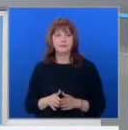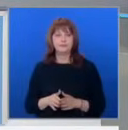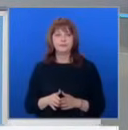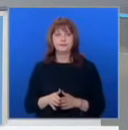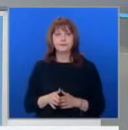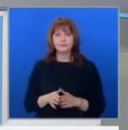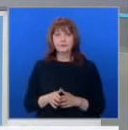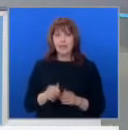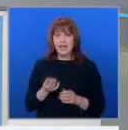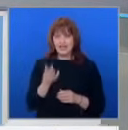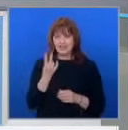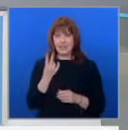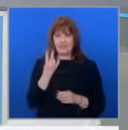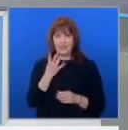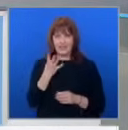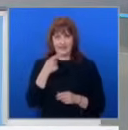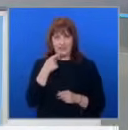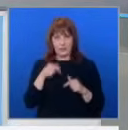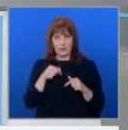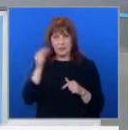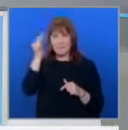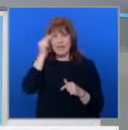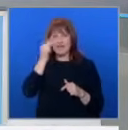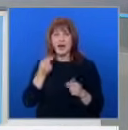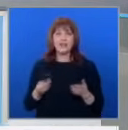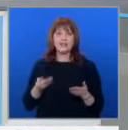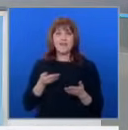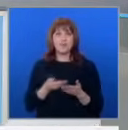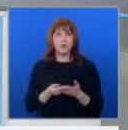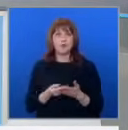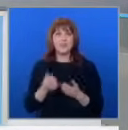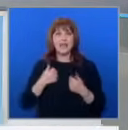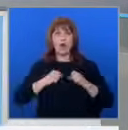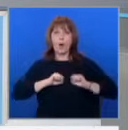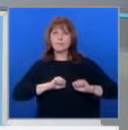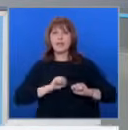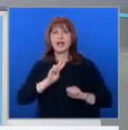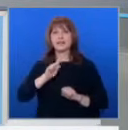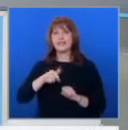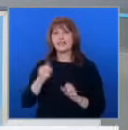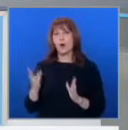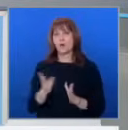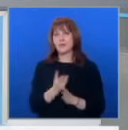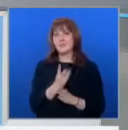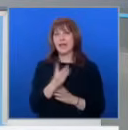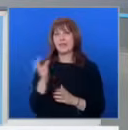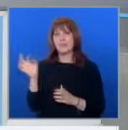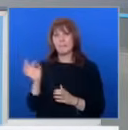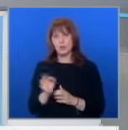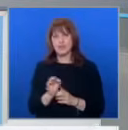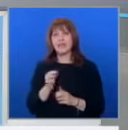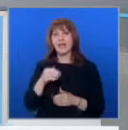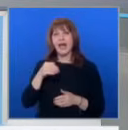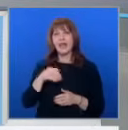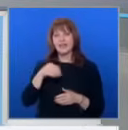Останалите важни новини за 2024-та. България ще вложи за отбрана 2,18% от брутния вътрешен продукт,